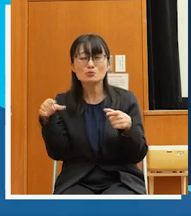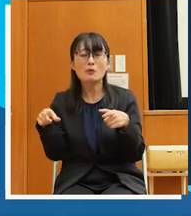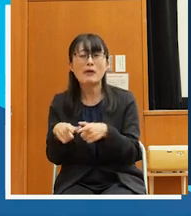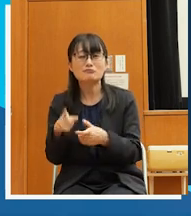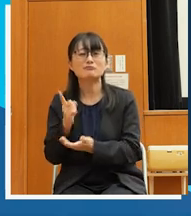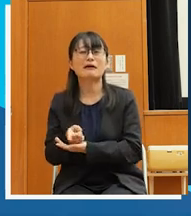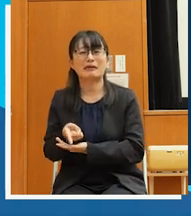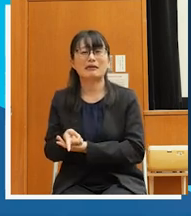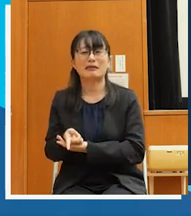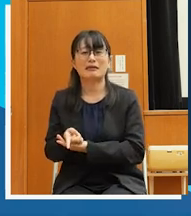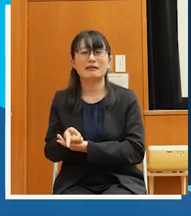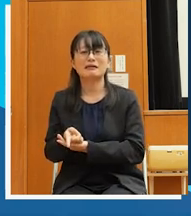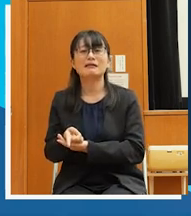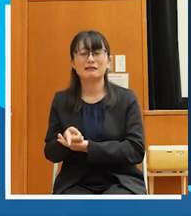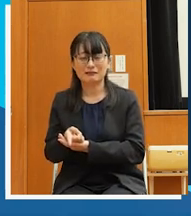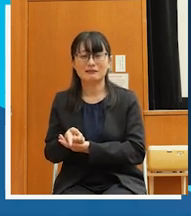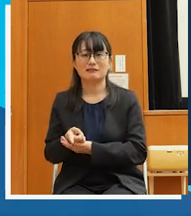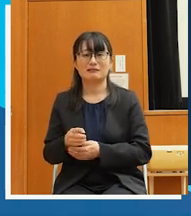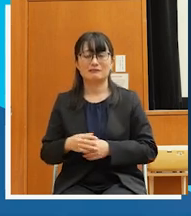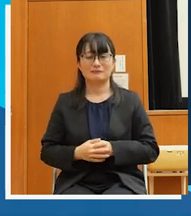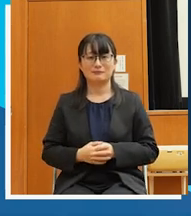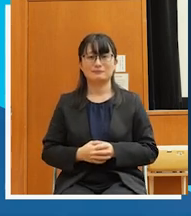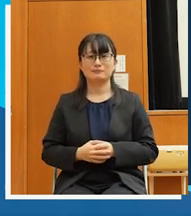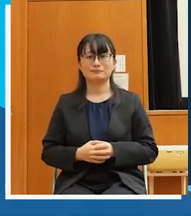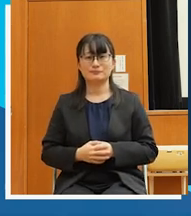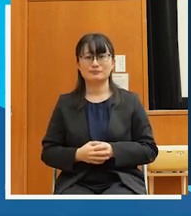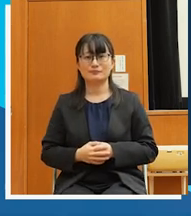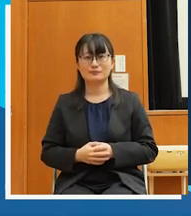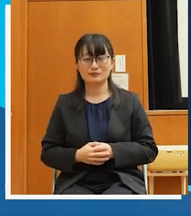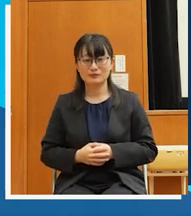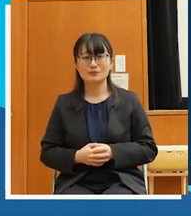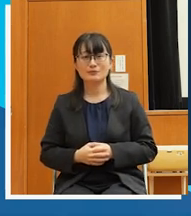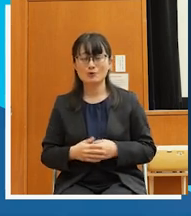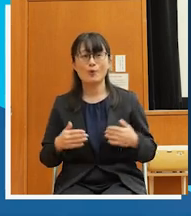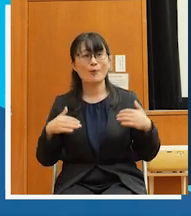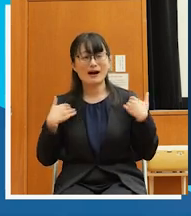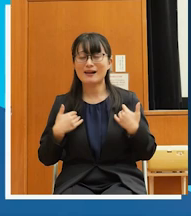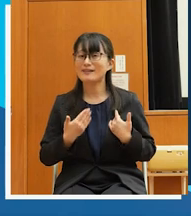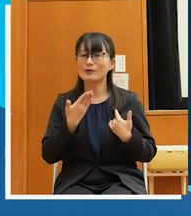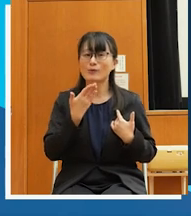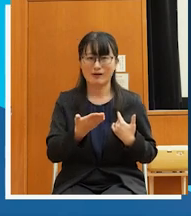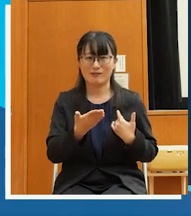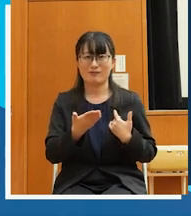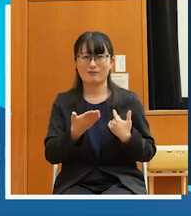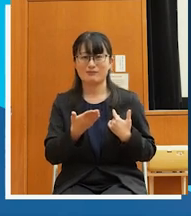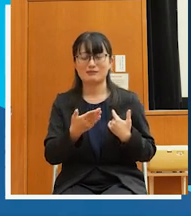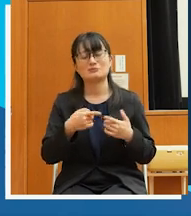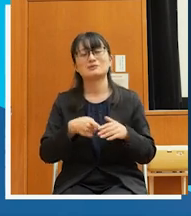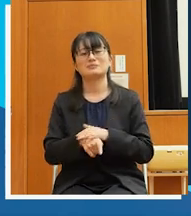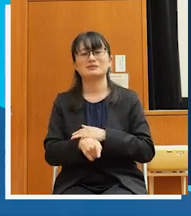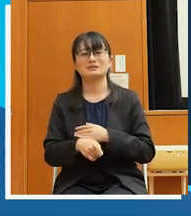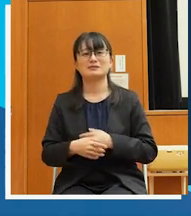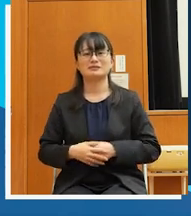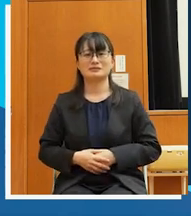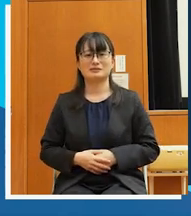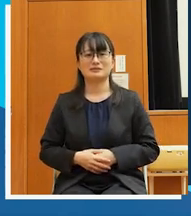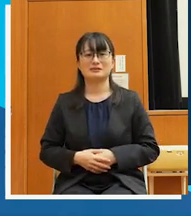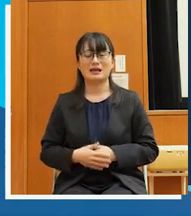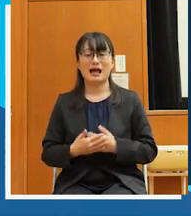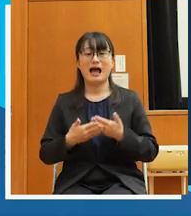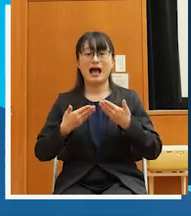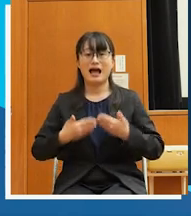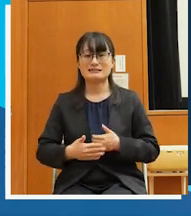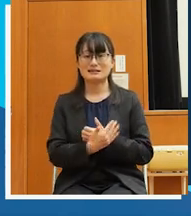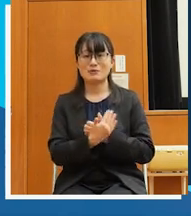たらそれでもまだ沖縄すごく負担してますとそれが分からないんですかということなんですねでなぜ安全保障の